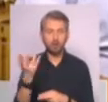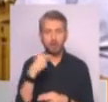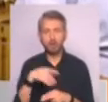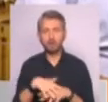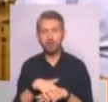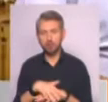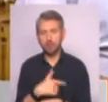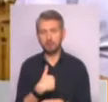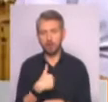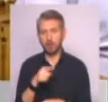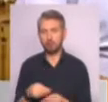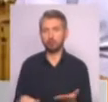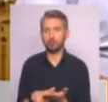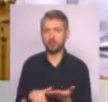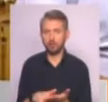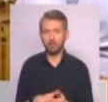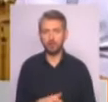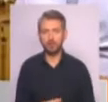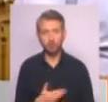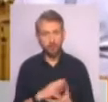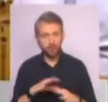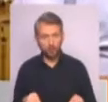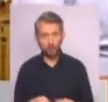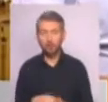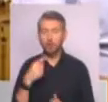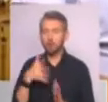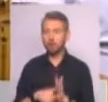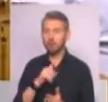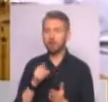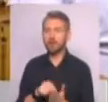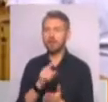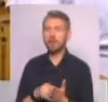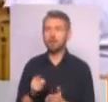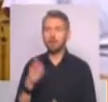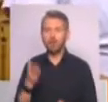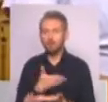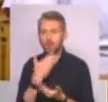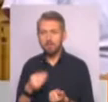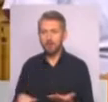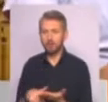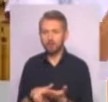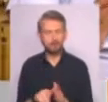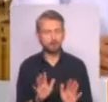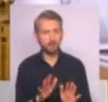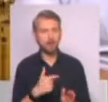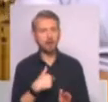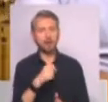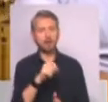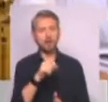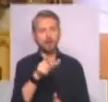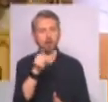мне эту субсидию. Вот дякую. И все. Зрозуміло запитання, пане Романе. Питання в тому, якщо немає субсидії. Питання, я от людину зрозумію на